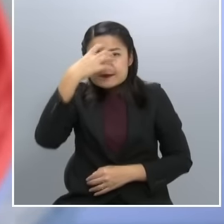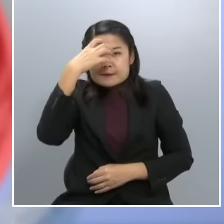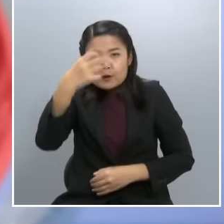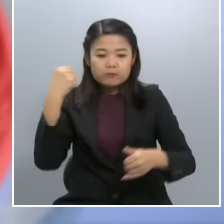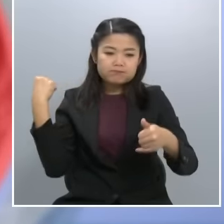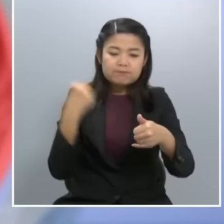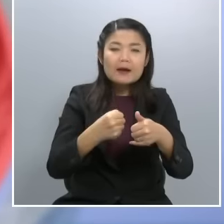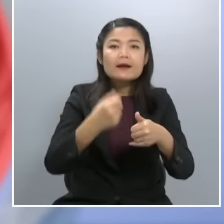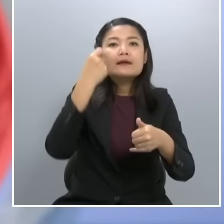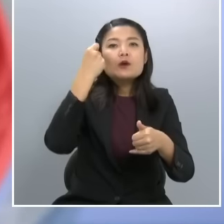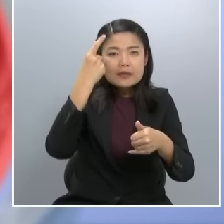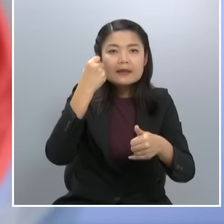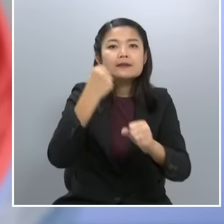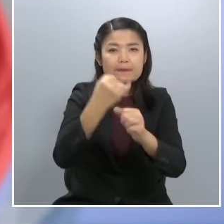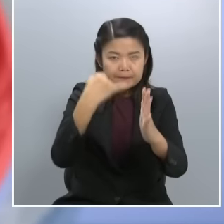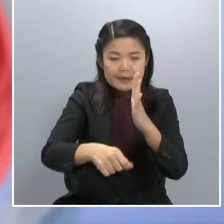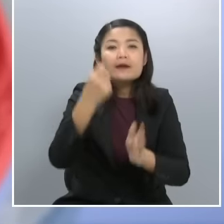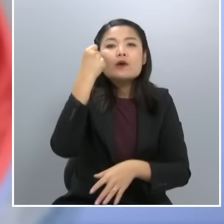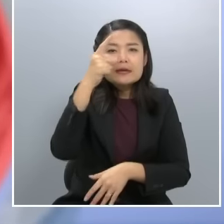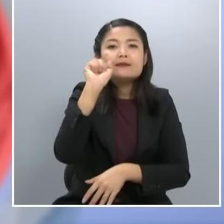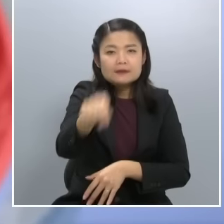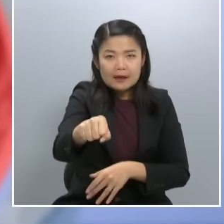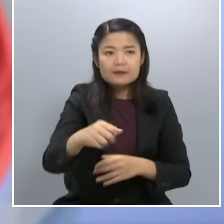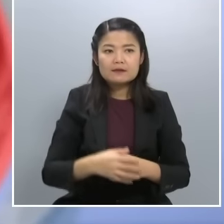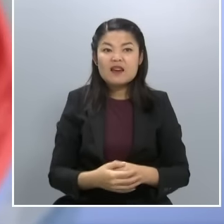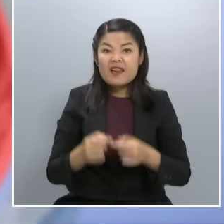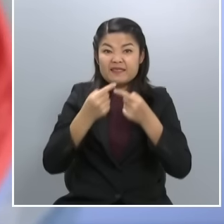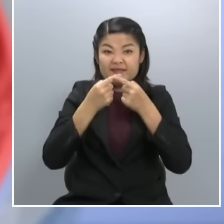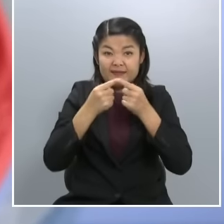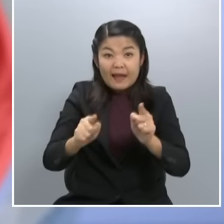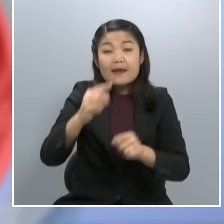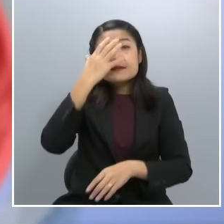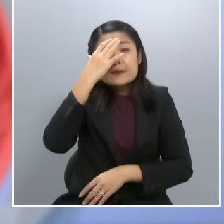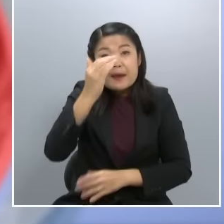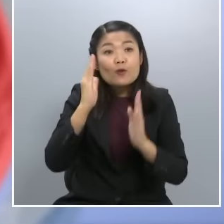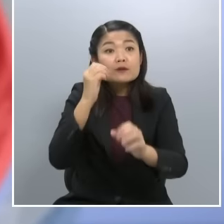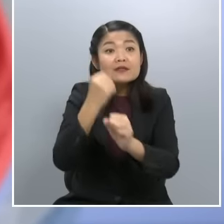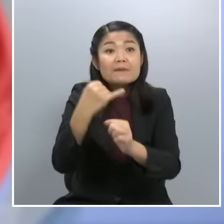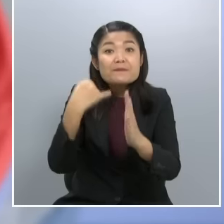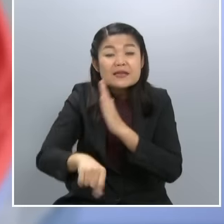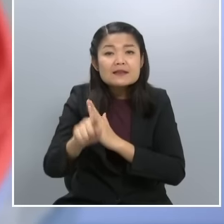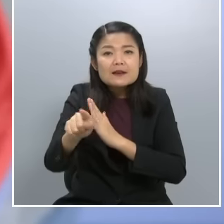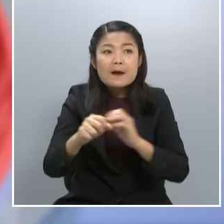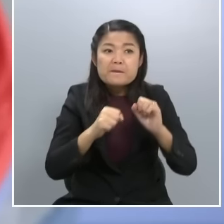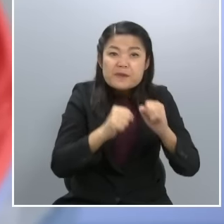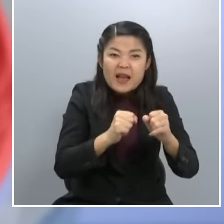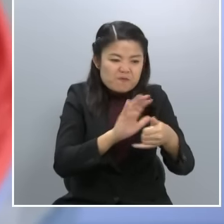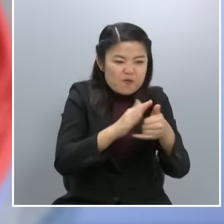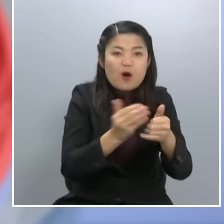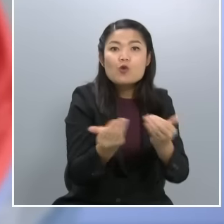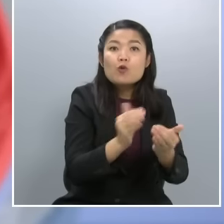กายเค้าไอ้ความผิดอ่ะมันผิดอันนี้เราเข้าใจแต่ไฉนเลยล่ะไอ้คนที่ไปขไปไปพยายามทำละเมิดลูกเค้า